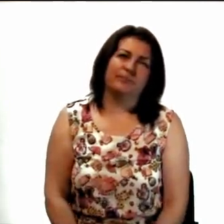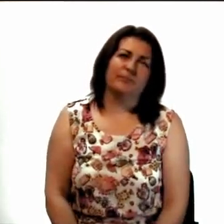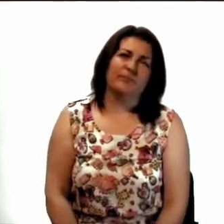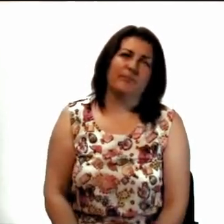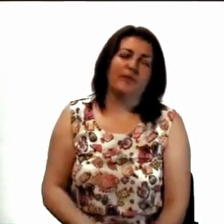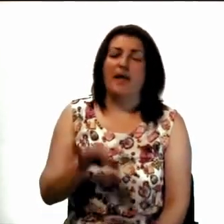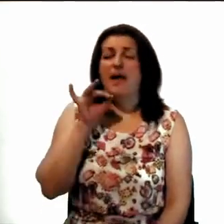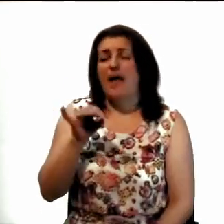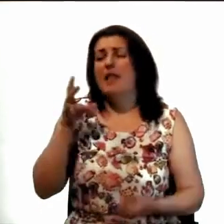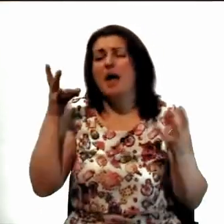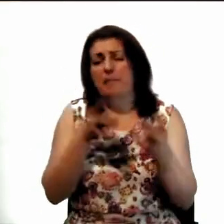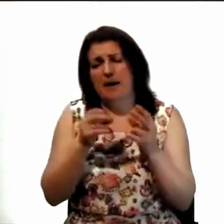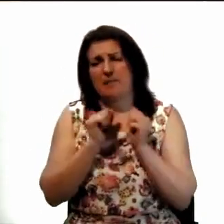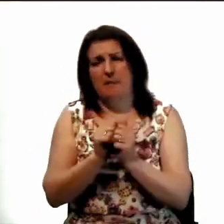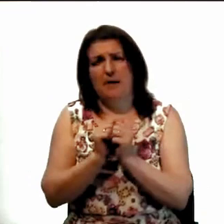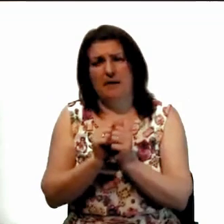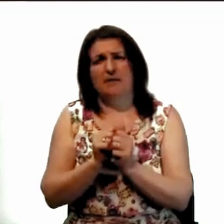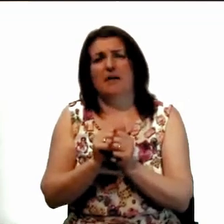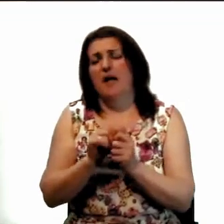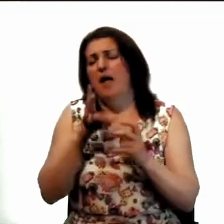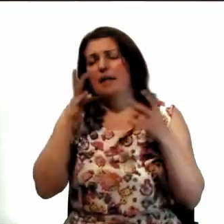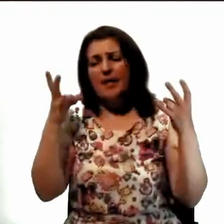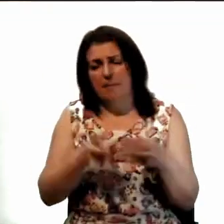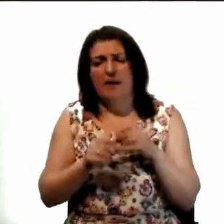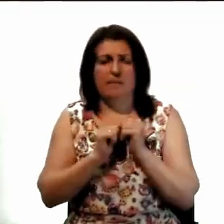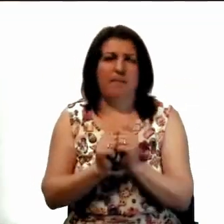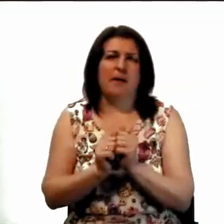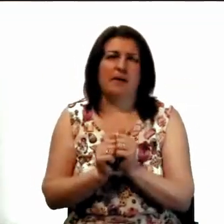И необходимо молиться. Необходимо молиться.